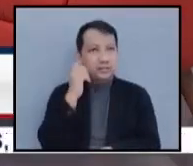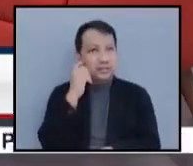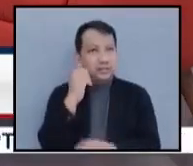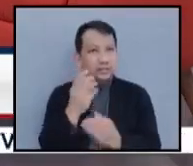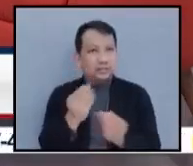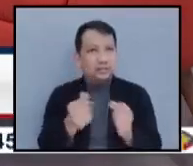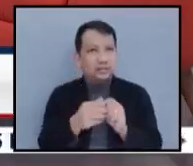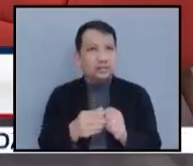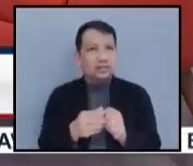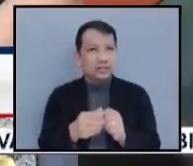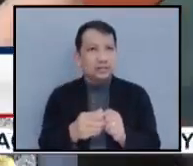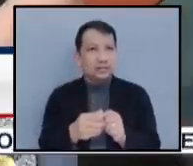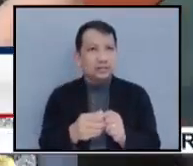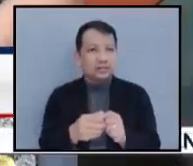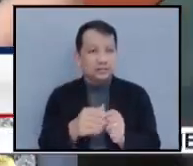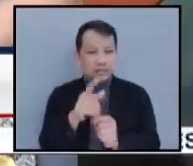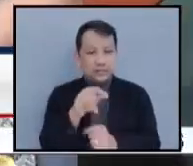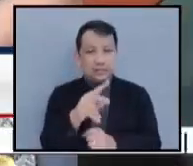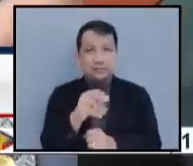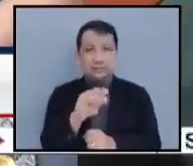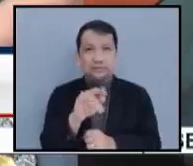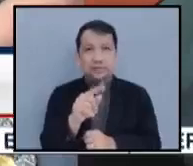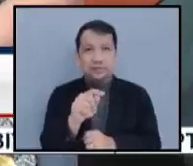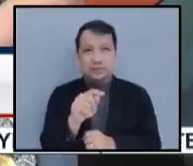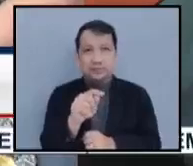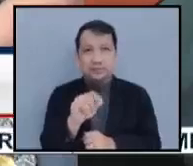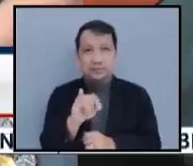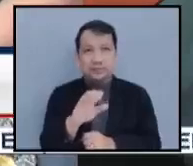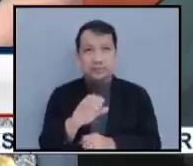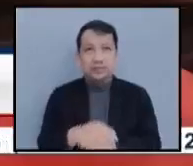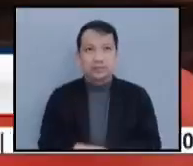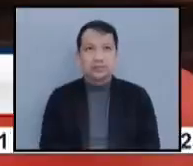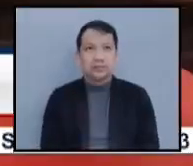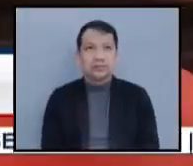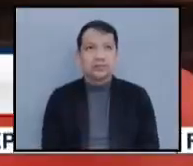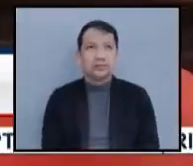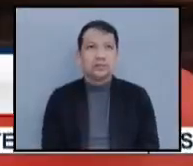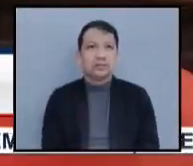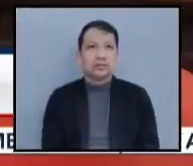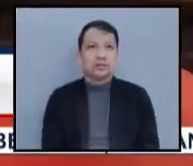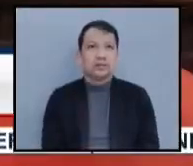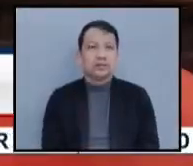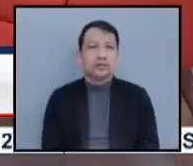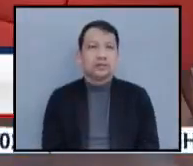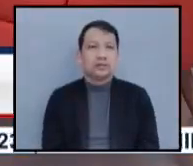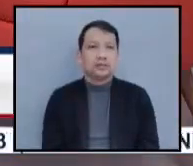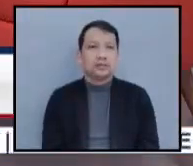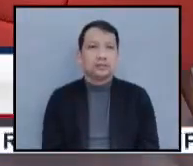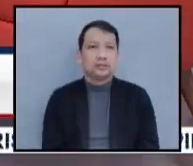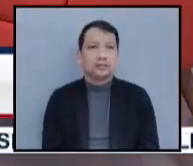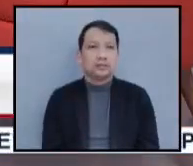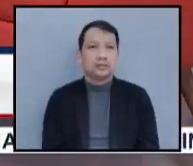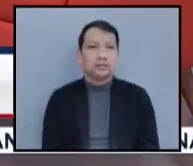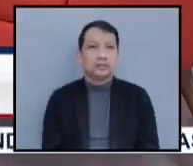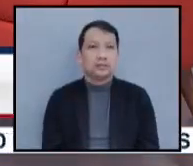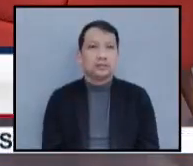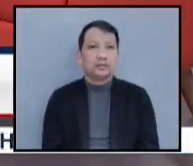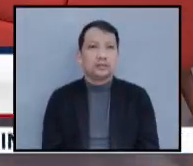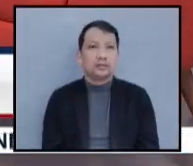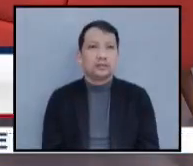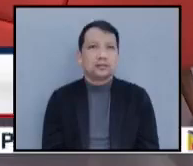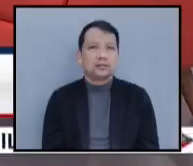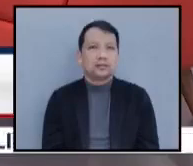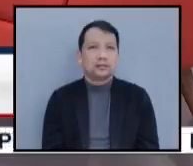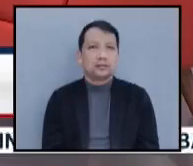Like arithmetic, ganon? Yes. Can I try to ask questions? Go ahead. Like how many digits? 4 or 5, ganon? Mga